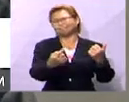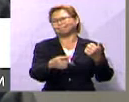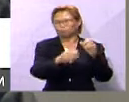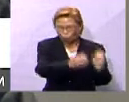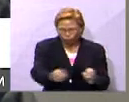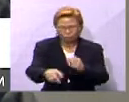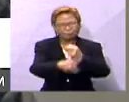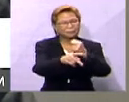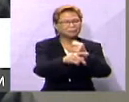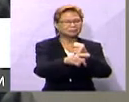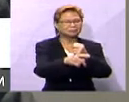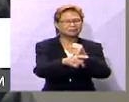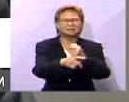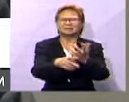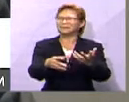luar